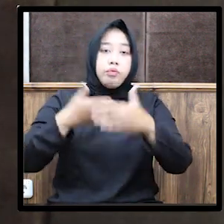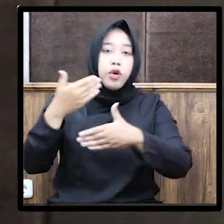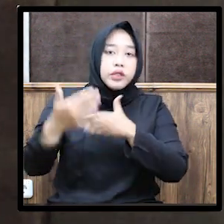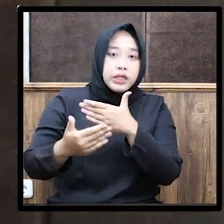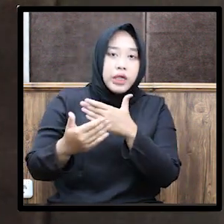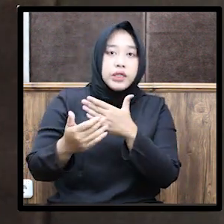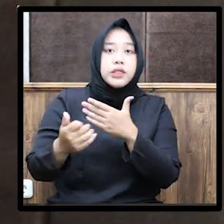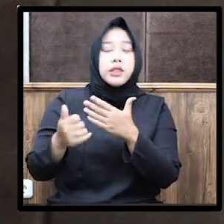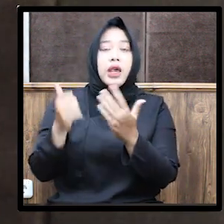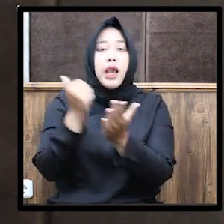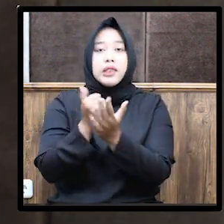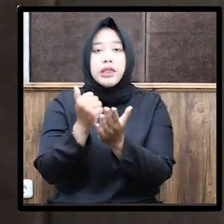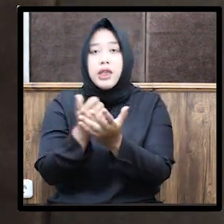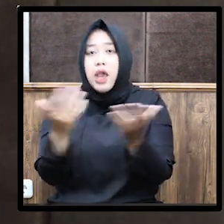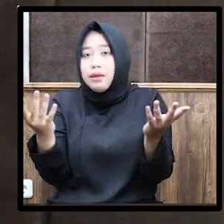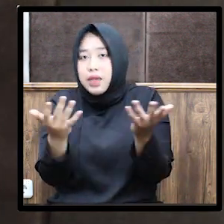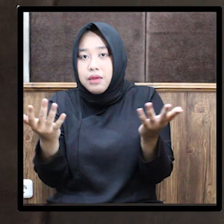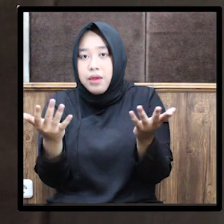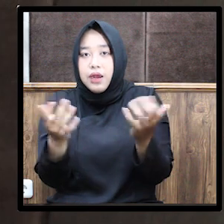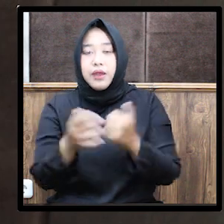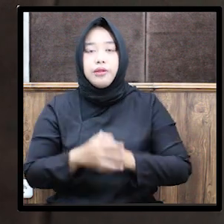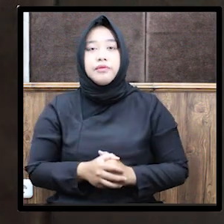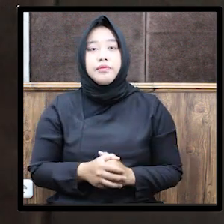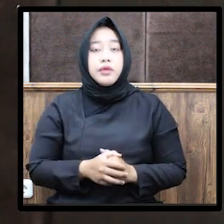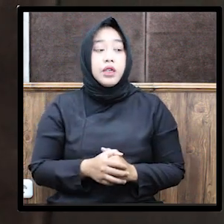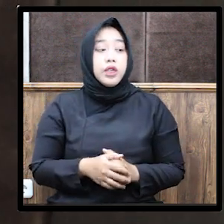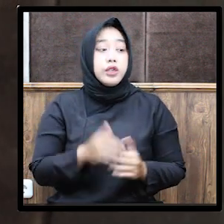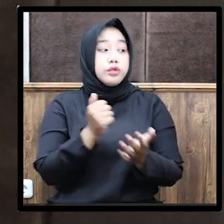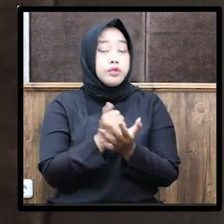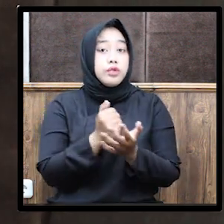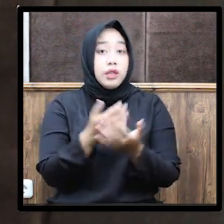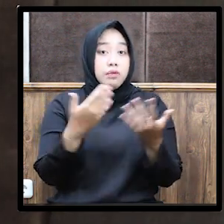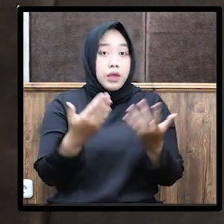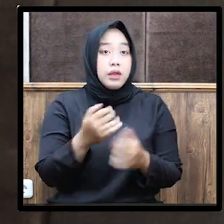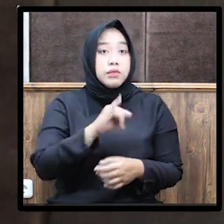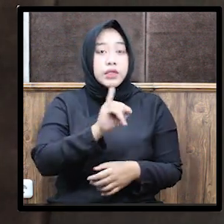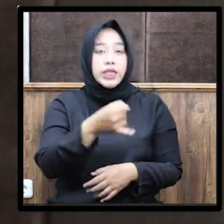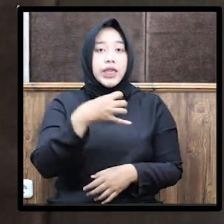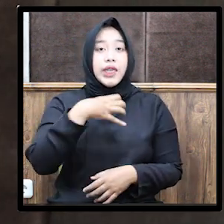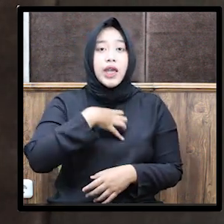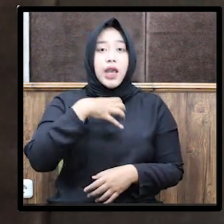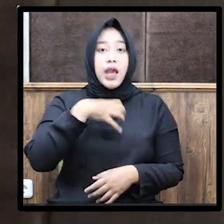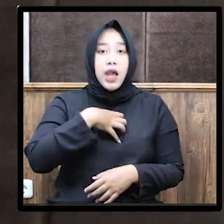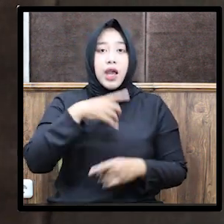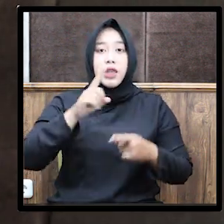kemudian juga untuk bisa memahami bagaimana sih prosedur yang sesungguhnya, bagaimana